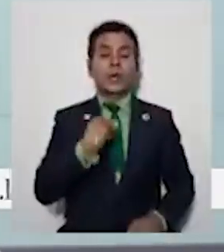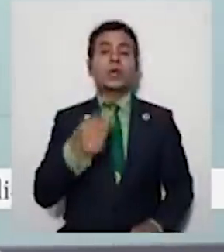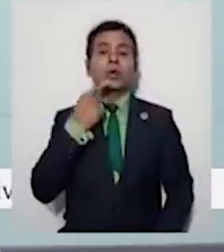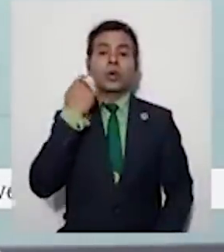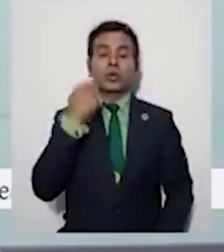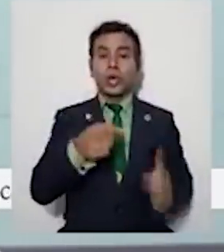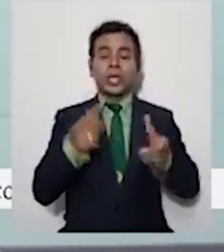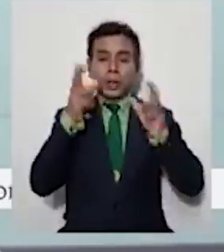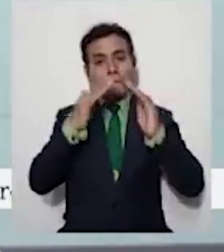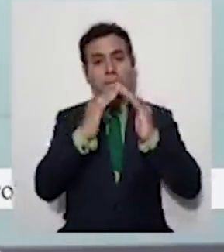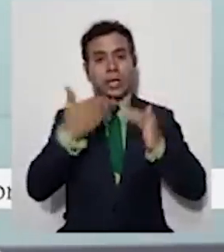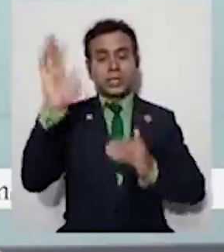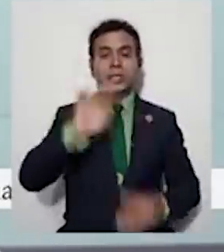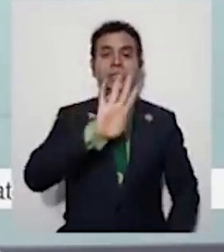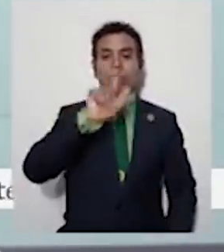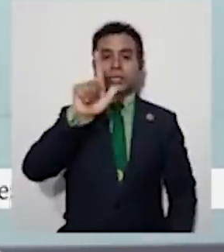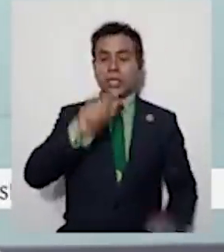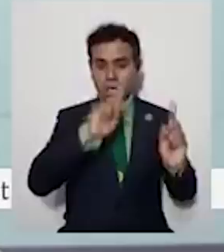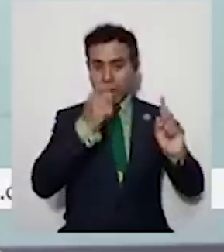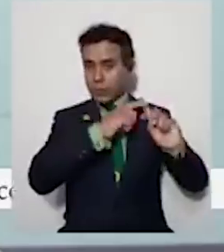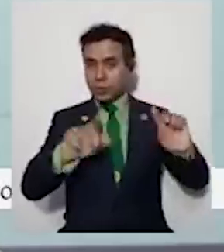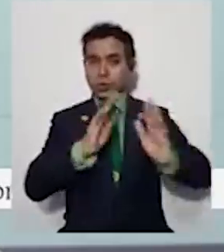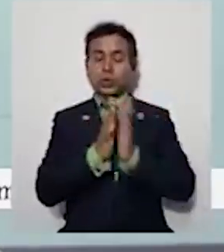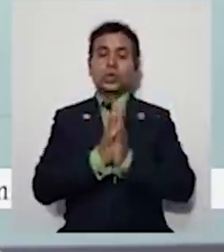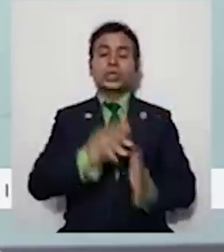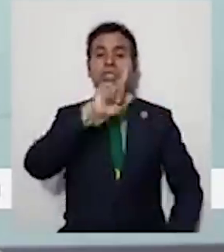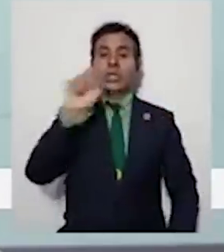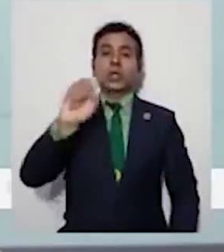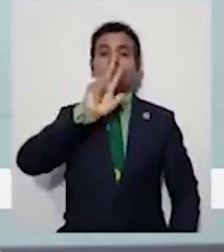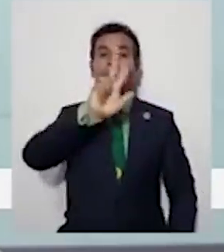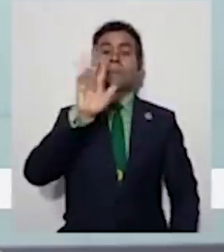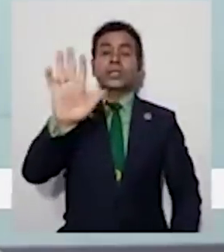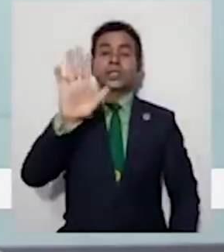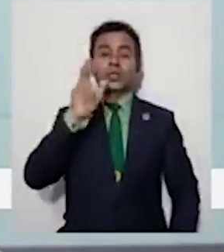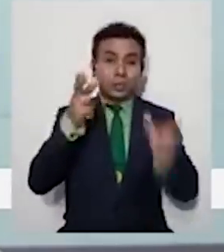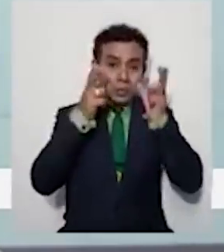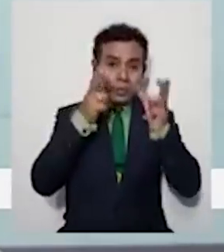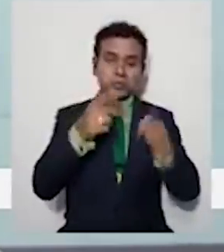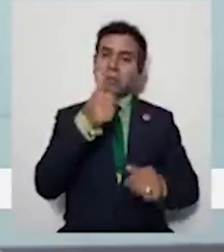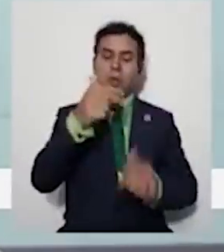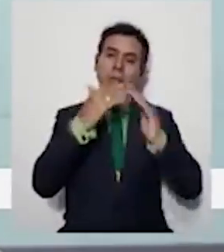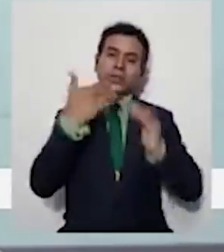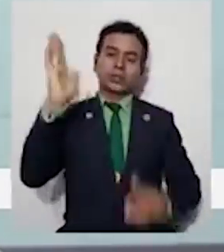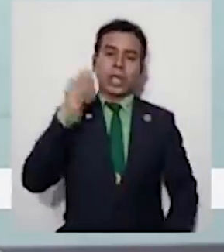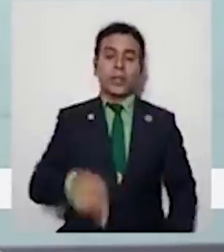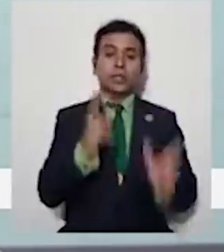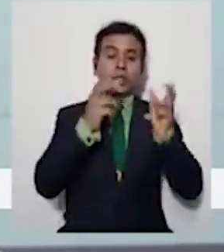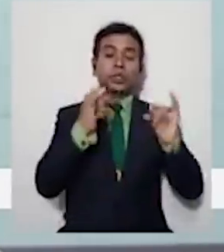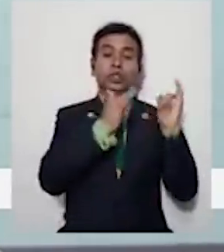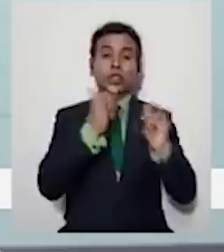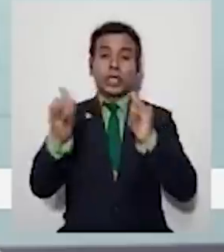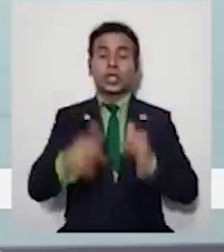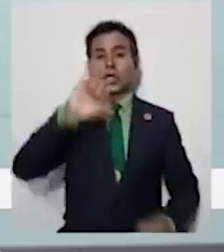আছে 9738টি, যার মধ্যে ঢাকা মহানগরীতে আছে 3944টি, এবং ঢাকা সিটির